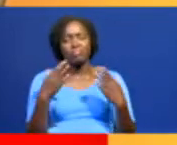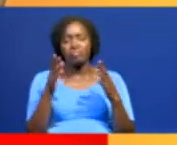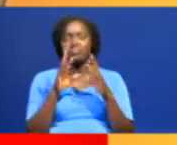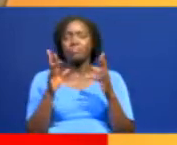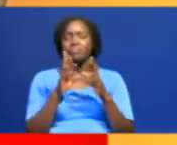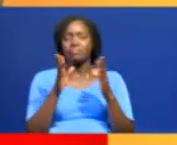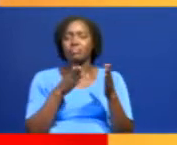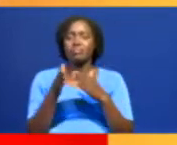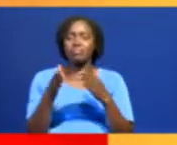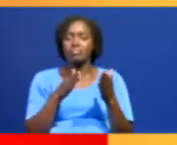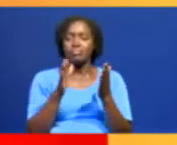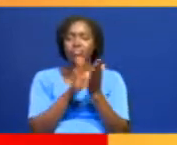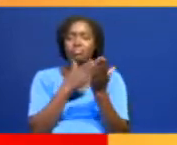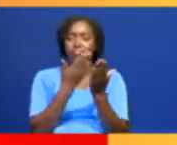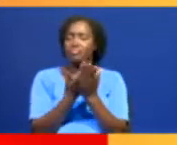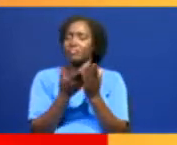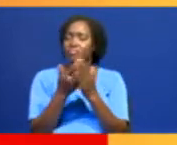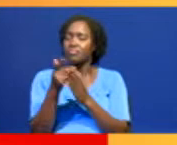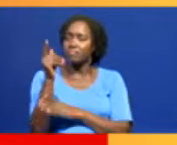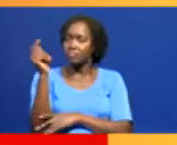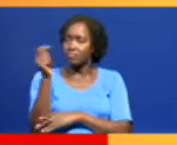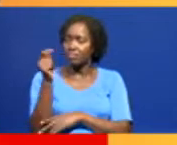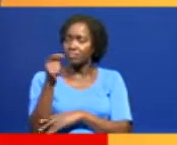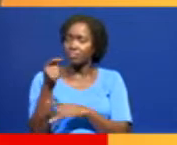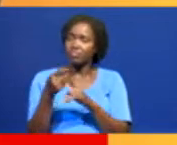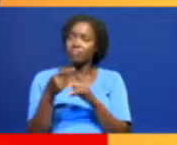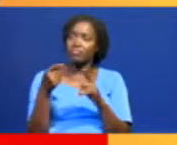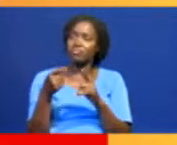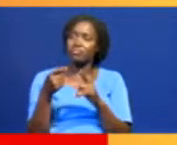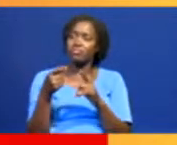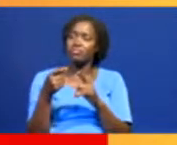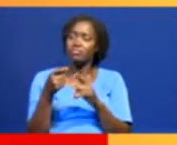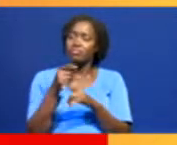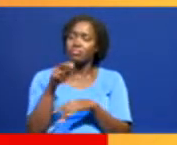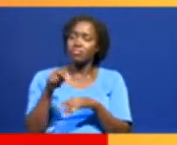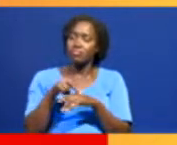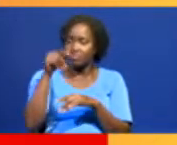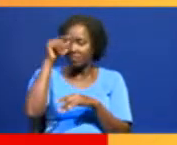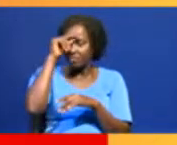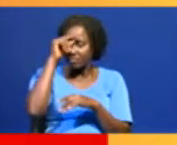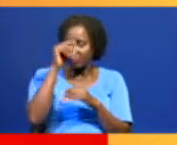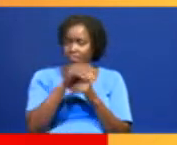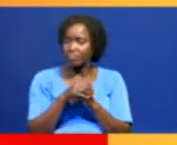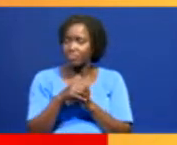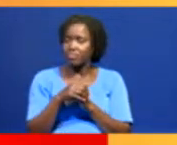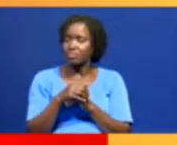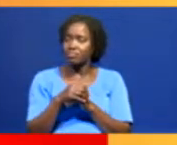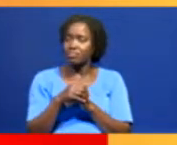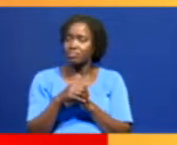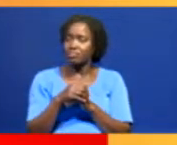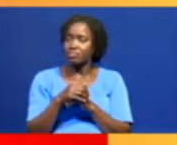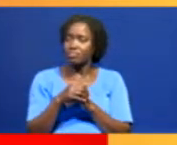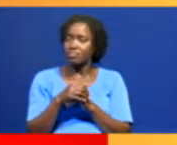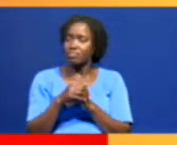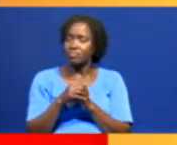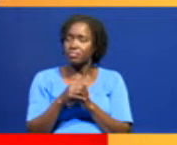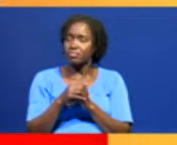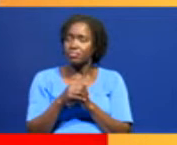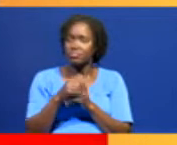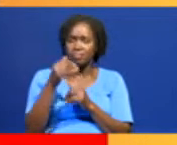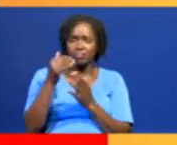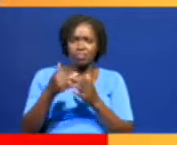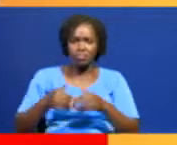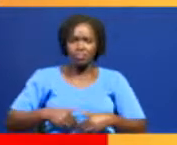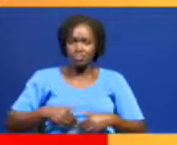kupewa ruhusa kuapply for tenders kutoka kwa serikali zetu. Vijana watapata kazi. Sasa sio Chinese tena.